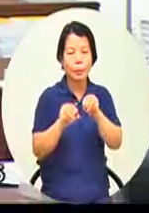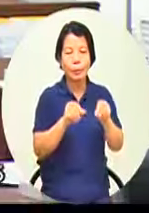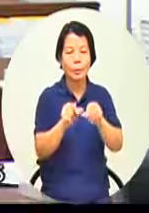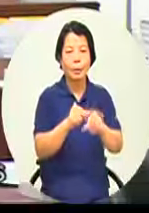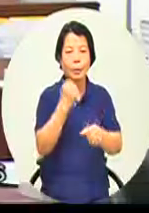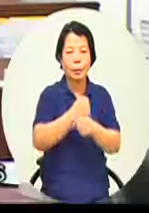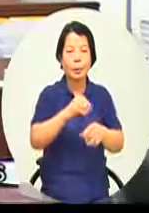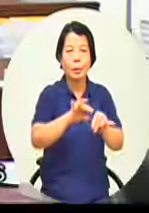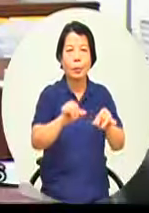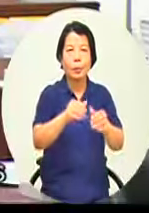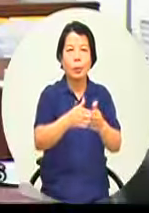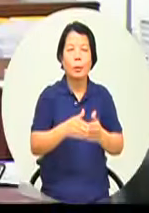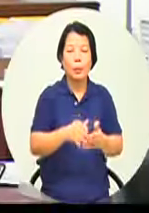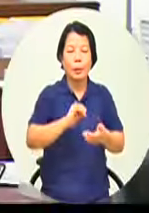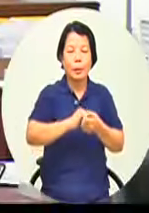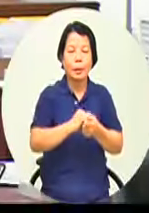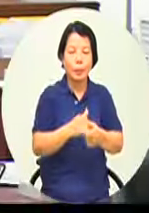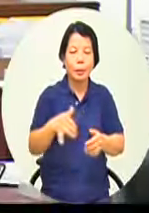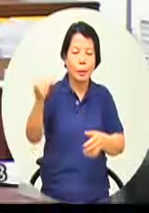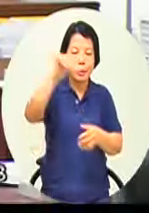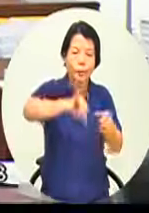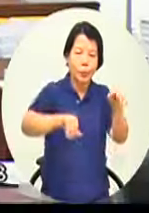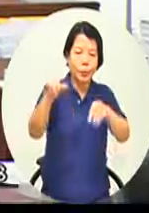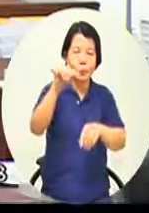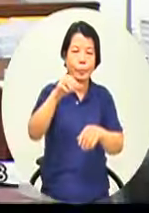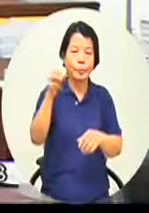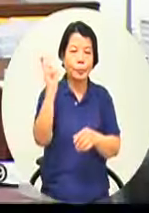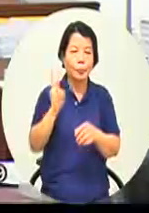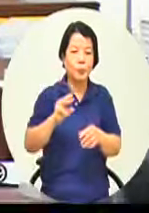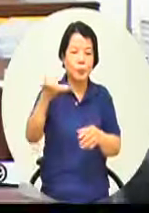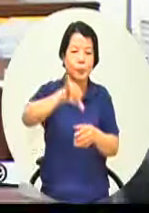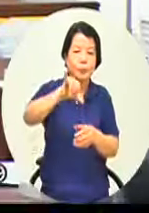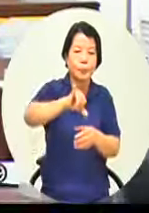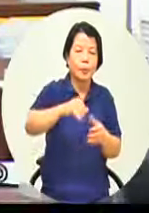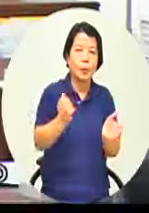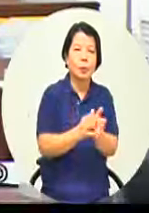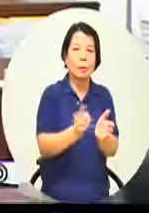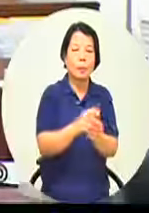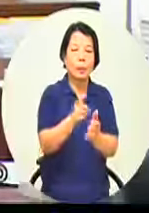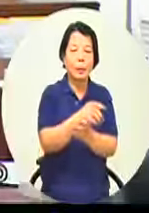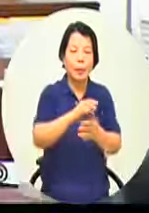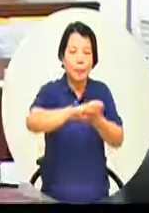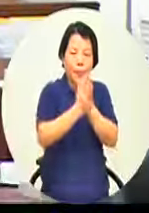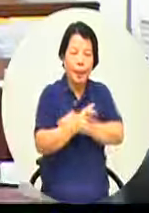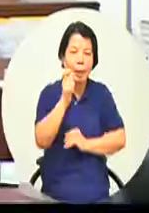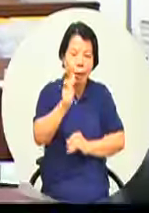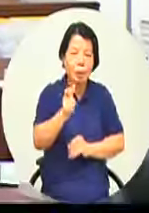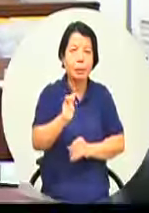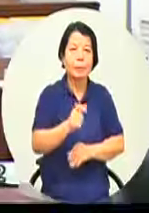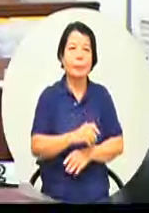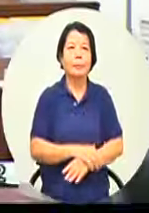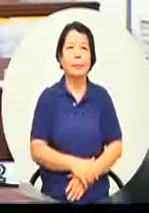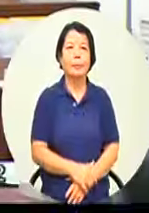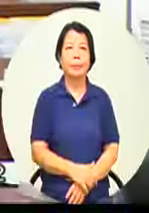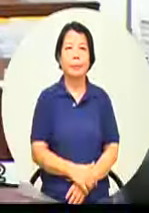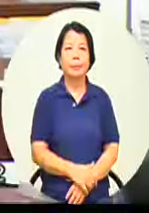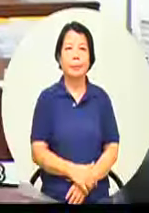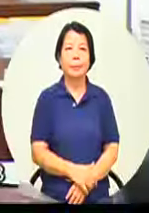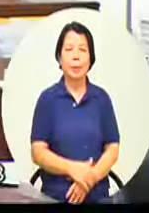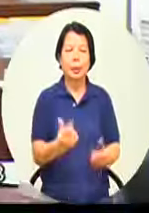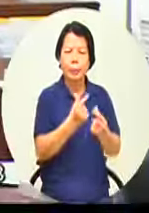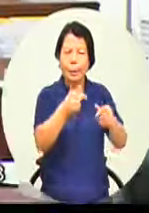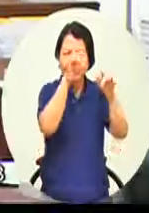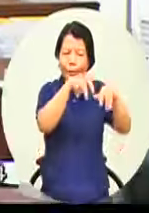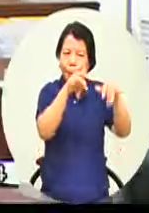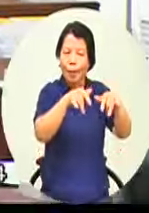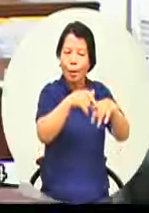好，那我必须让它凝固好，好，就是我们下雨了嘛，水在这里面，它一定会